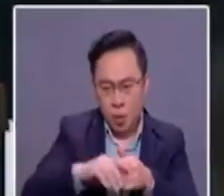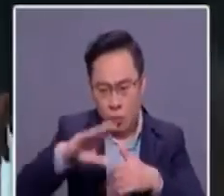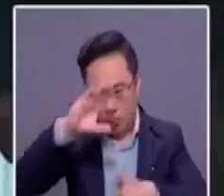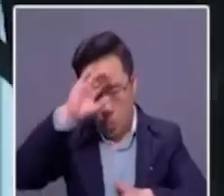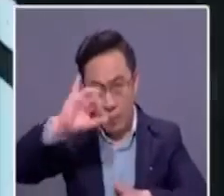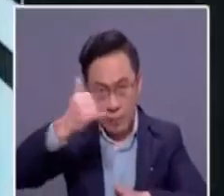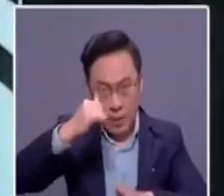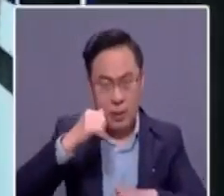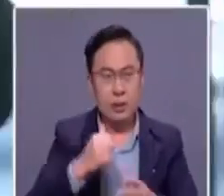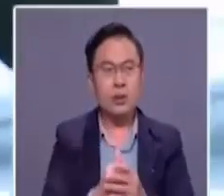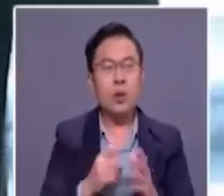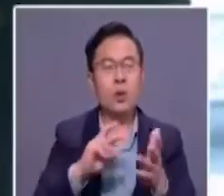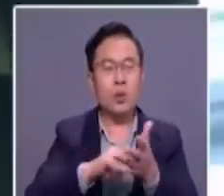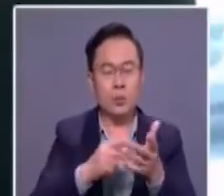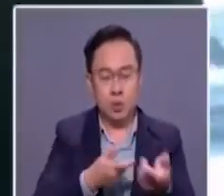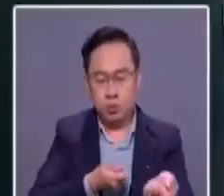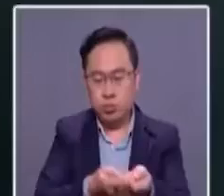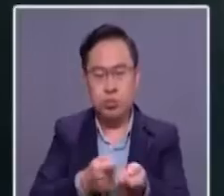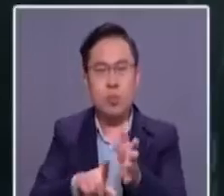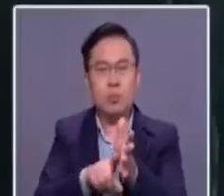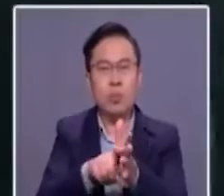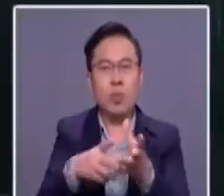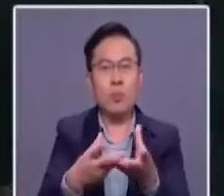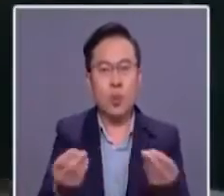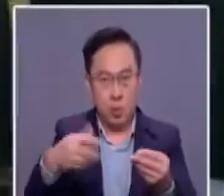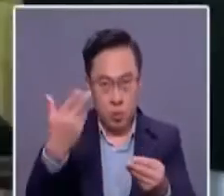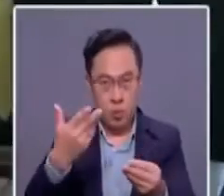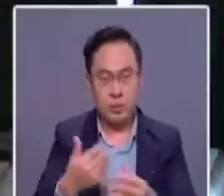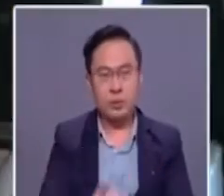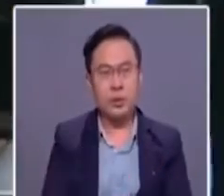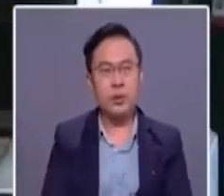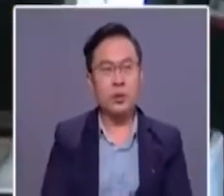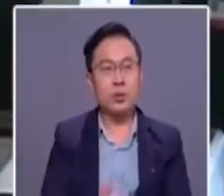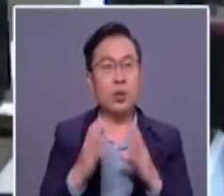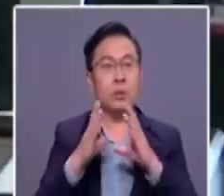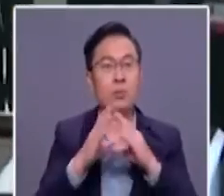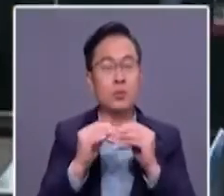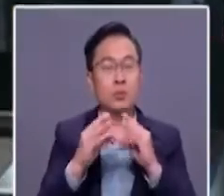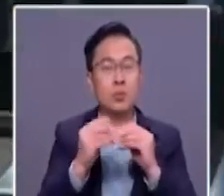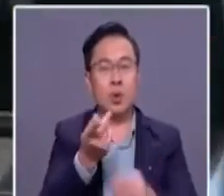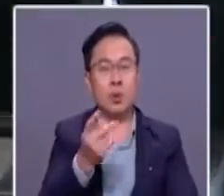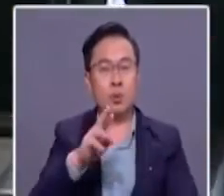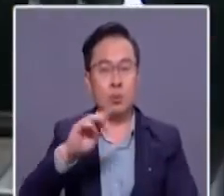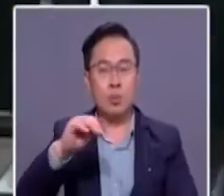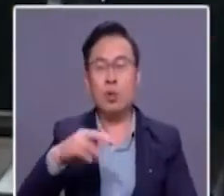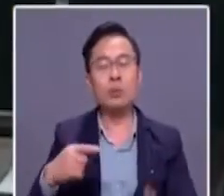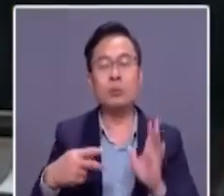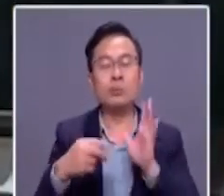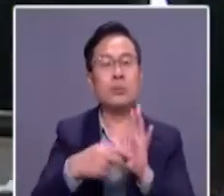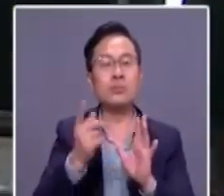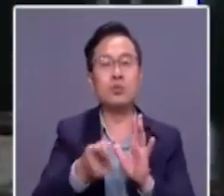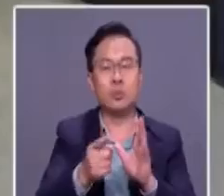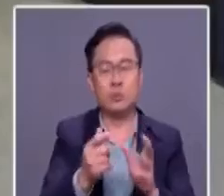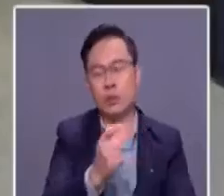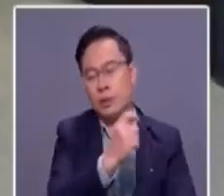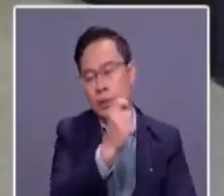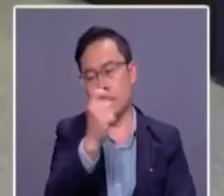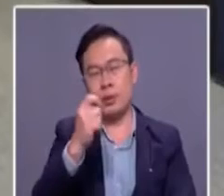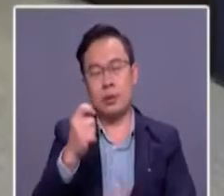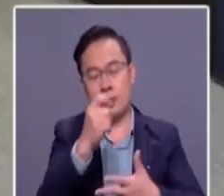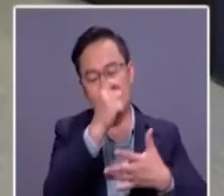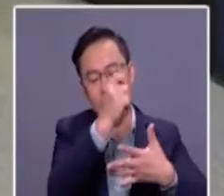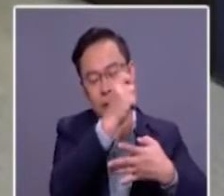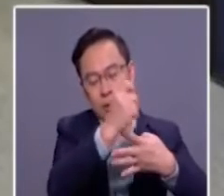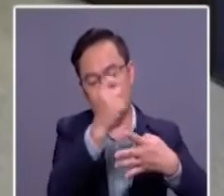แนวคิดที่จะประชุมคณะรัฐมนตรีผ่านวิดีโอคอนเฟอเรนซ์นะครับขณะเดียวกันทำเนียบเองก็คุมเข้มคัดกรองแล้วก็จัดระเบียบสื่อก่อน